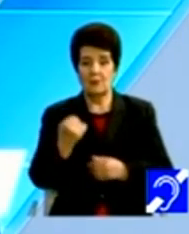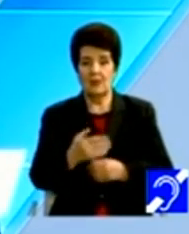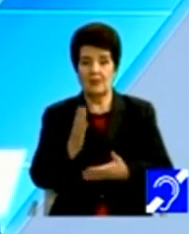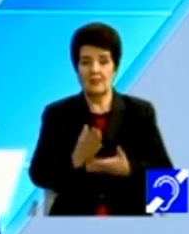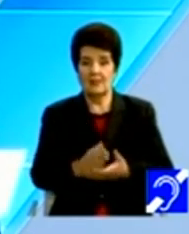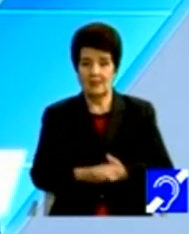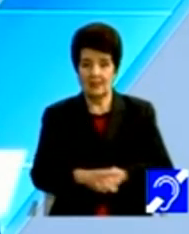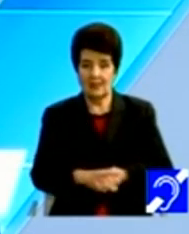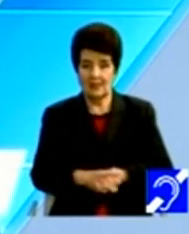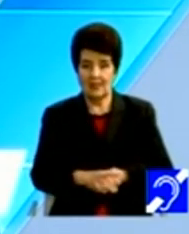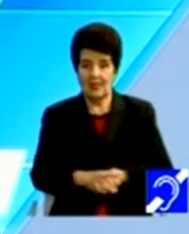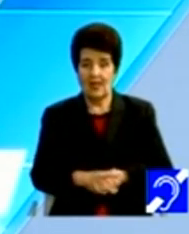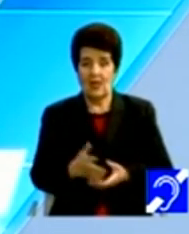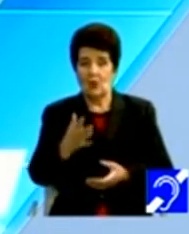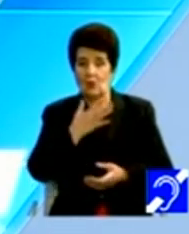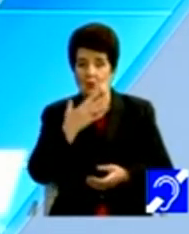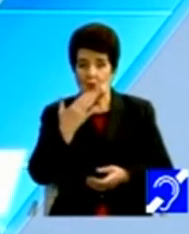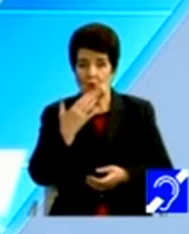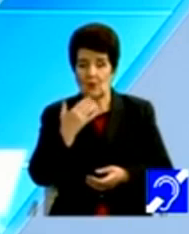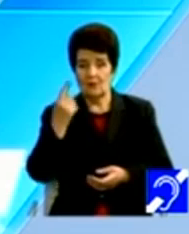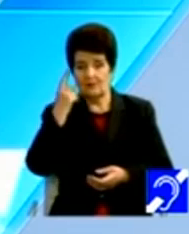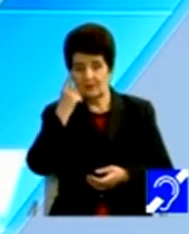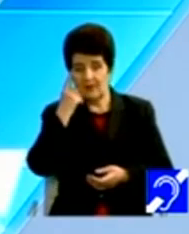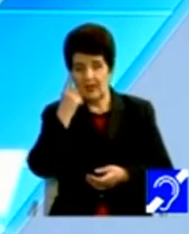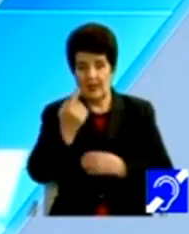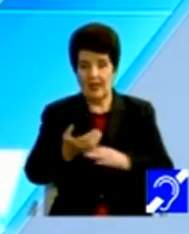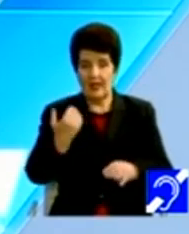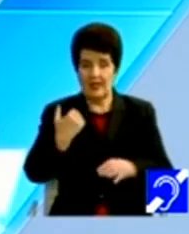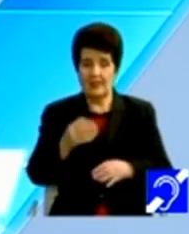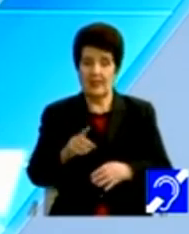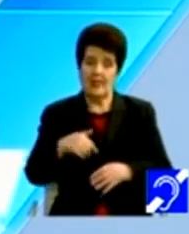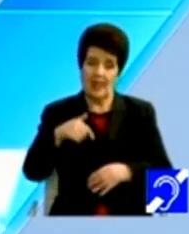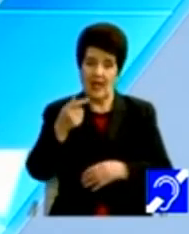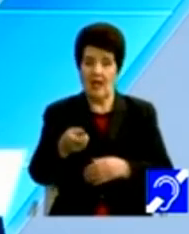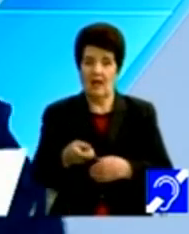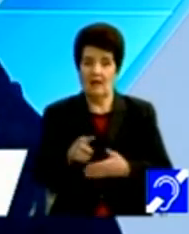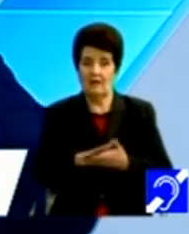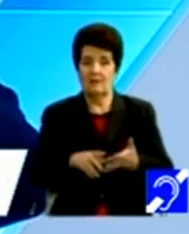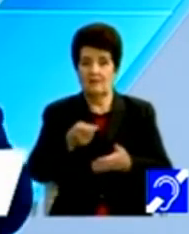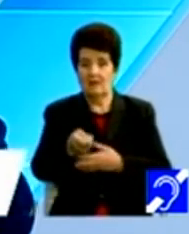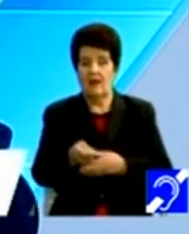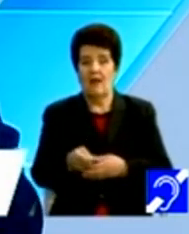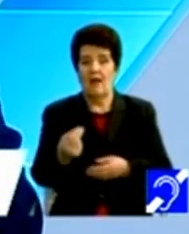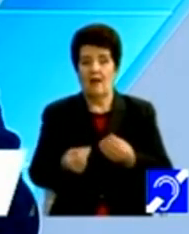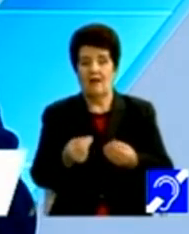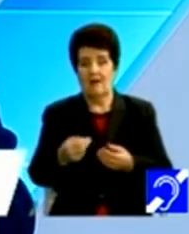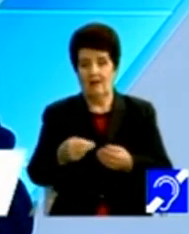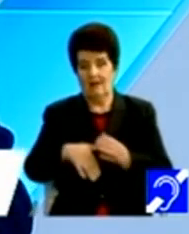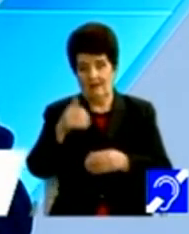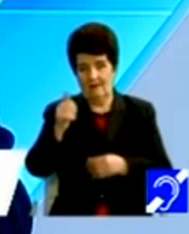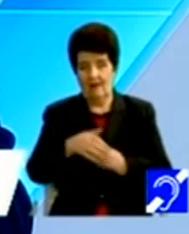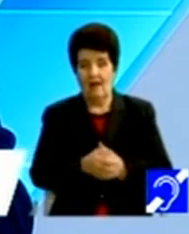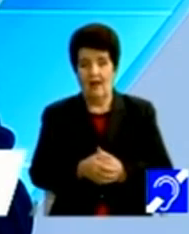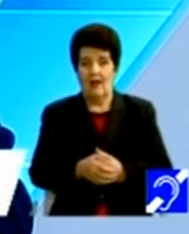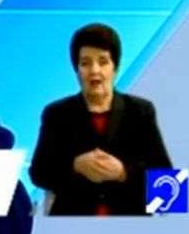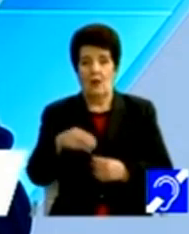să fiu, eu am meditat foarte mult înainte de a mă decide ca să candidez, deoarece pentru mine funcția de președinte a Republicii